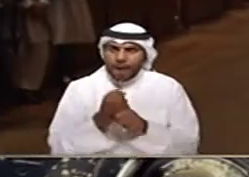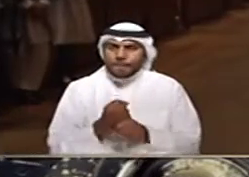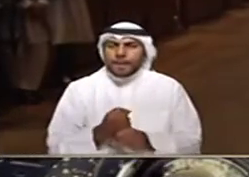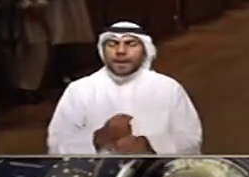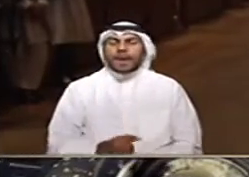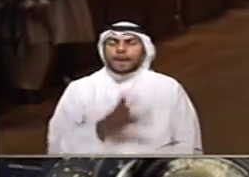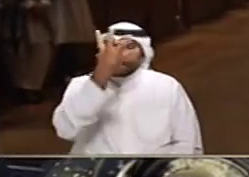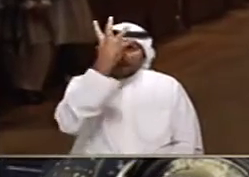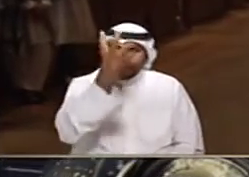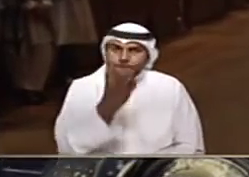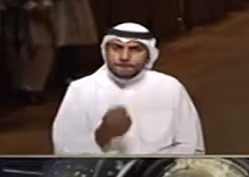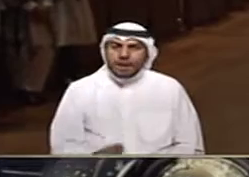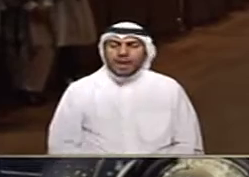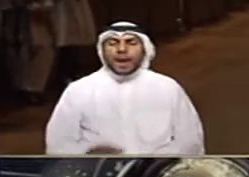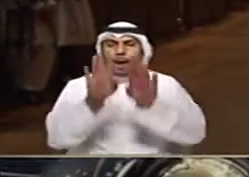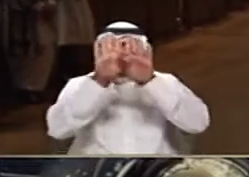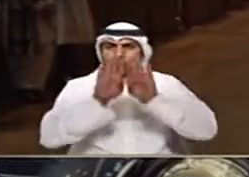ومسرحيات فنية،